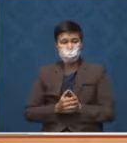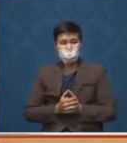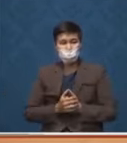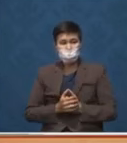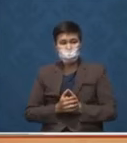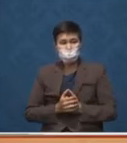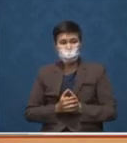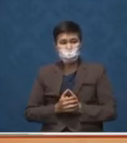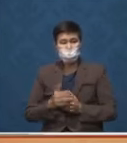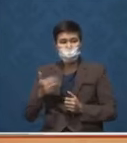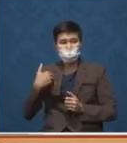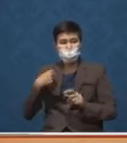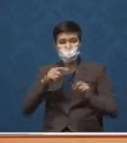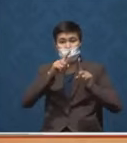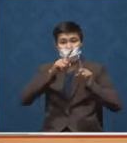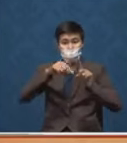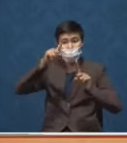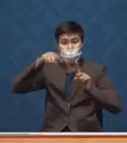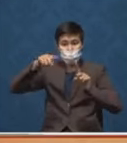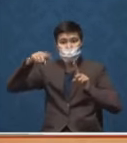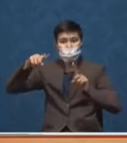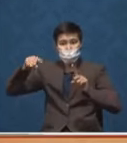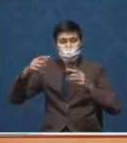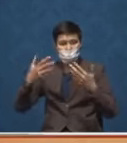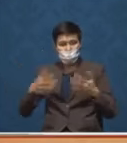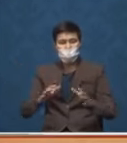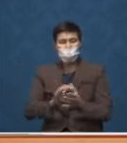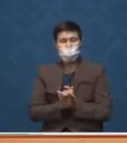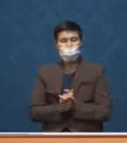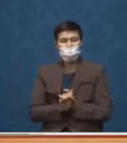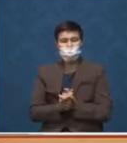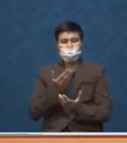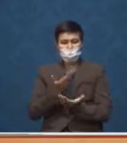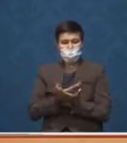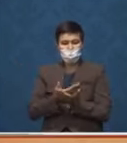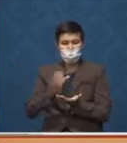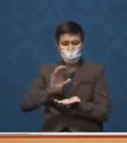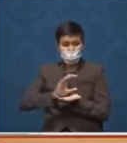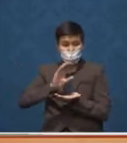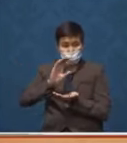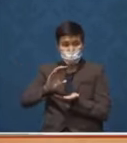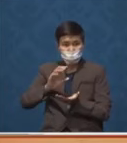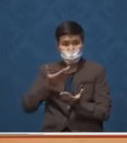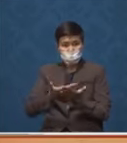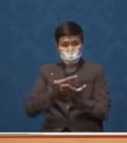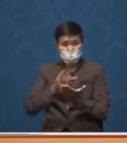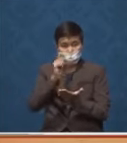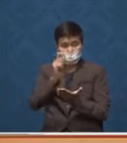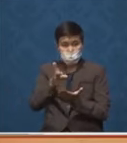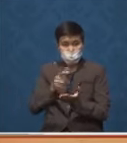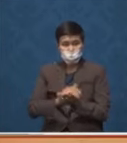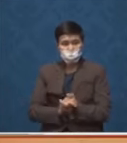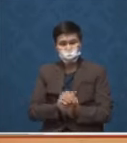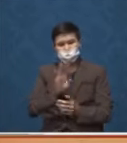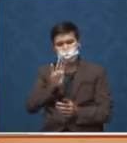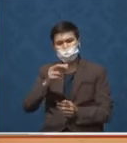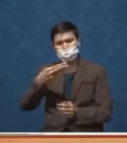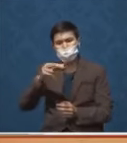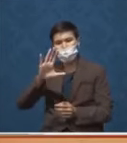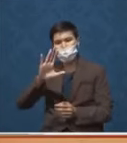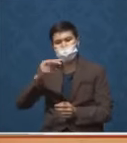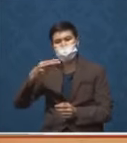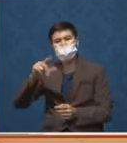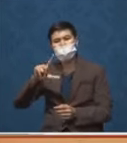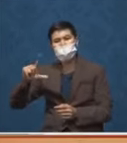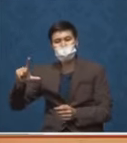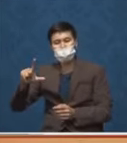ได้คลื่นจ่ายค่าคลื่นความถี่แล้วเนี่ยก็ต้องมาลงทุนอีกหลายหมื่นล้านเช่นเดียวกันนะครับประเมินว่า 4-5 หมื่นล้านเลยต่อ